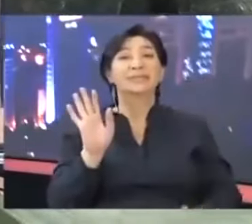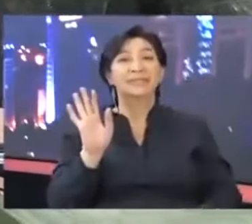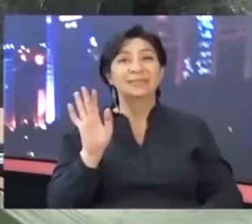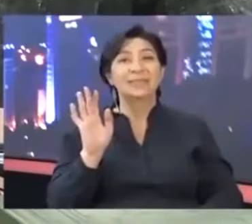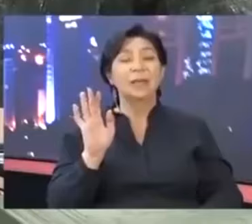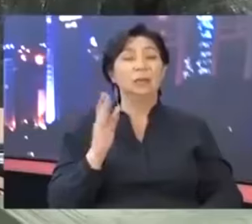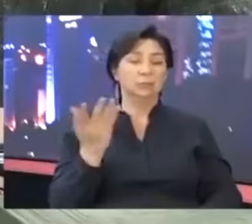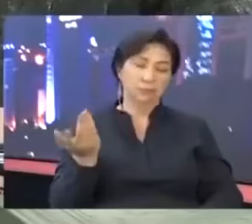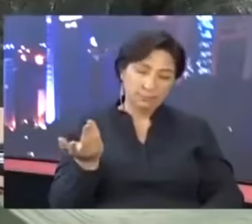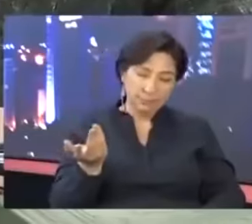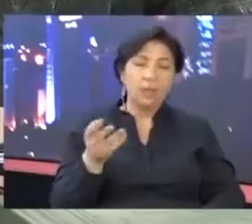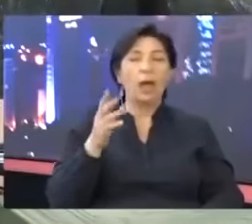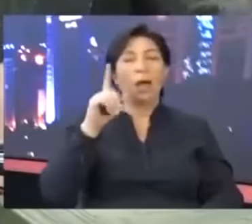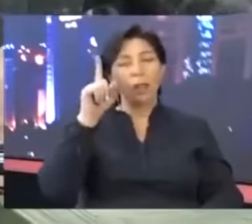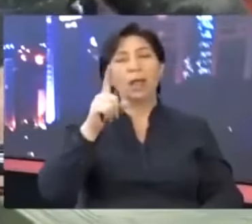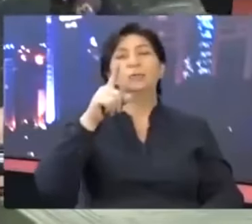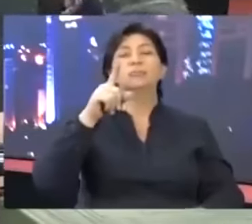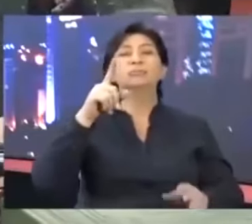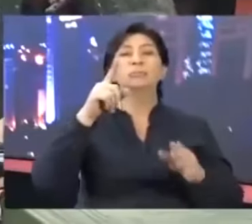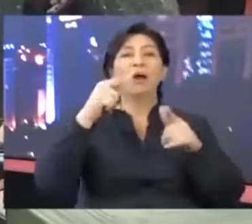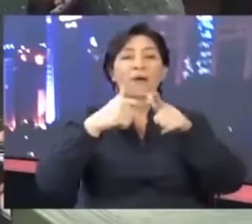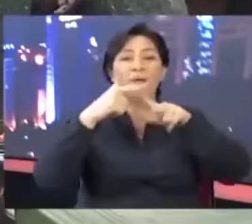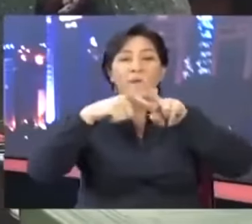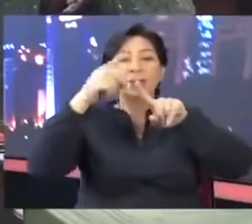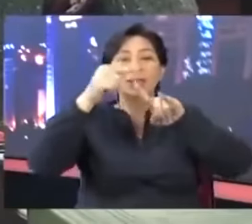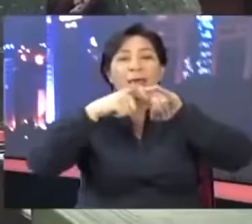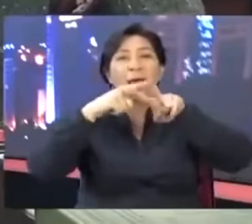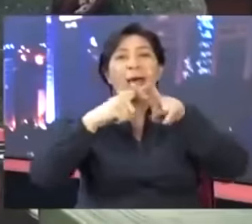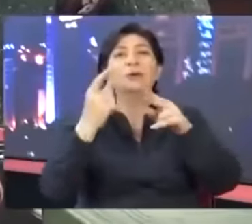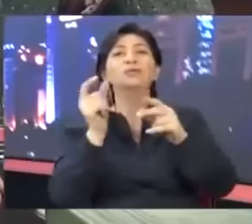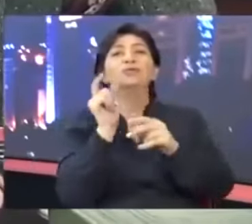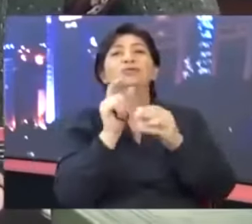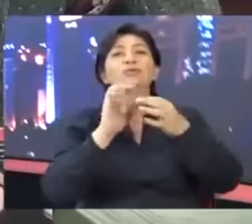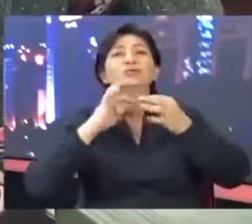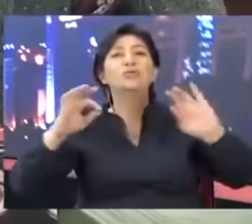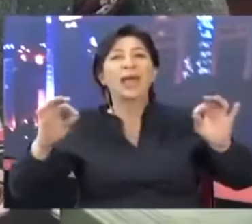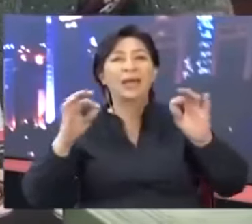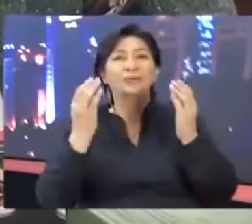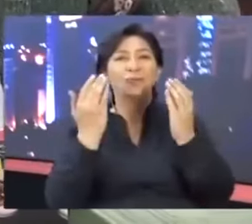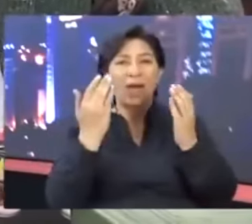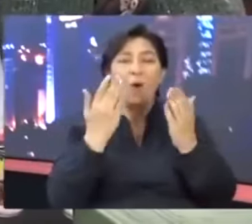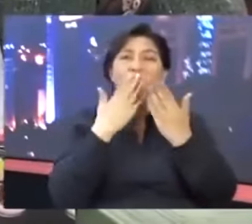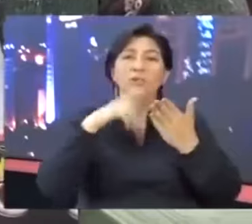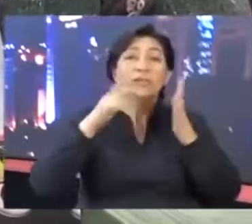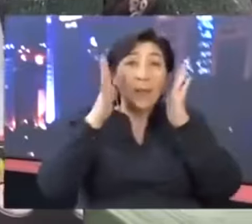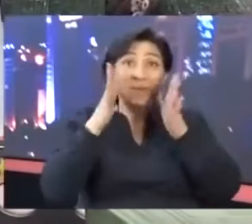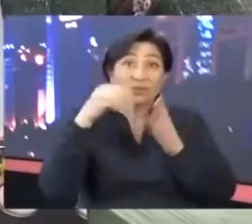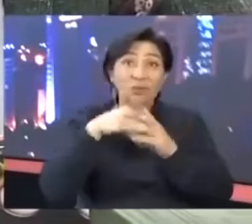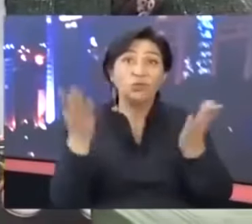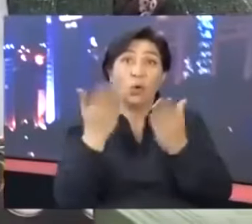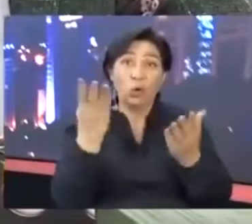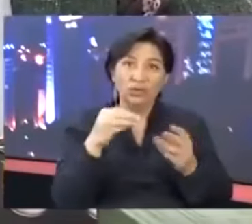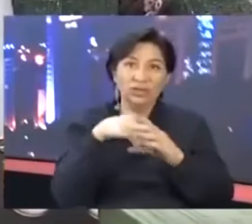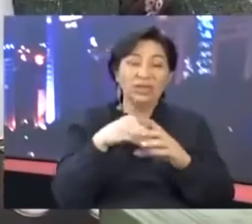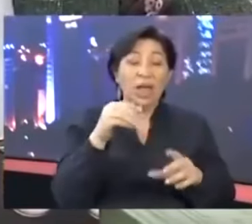işte Allah yani sonuçta insanların Fatiha suresini okuyacağını özellikle namazlarda bolca okuyacağını da bildiği için burada birçok insan